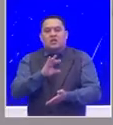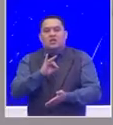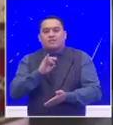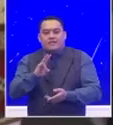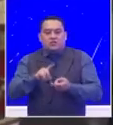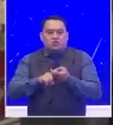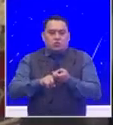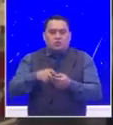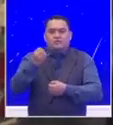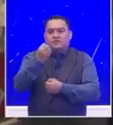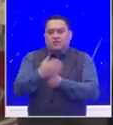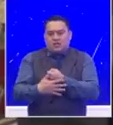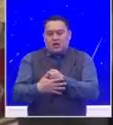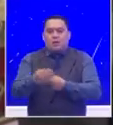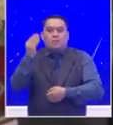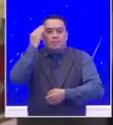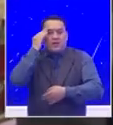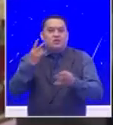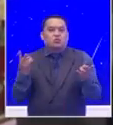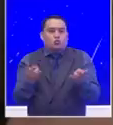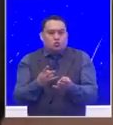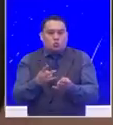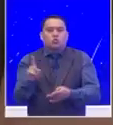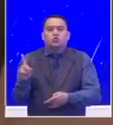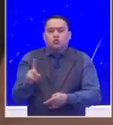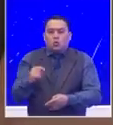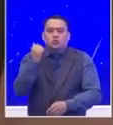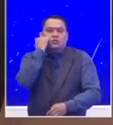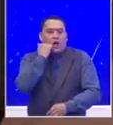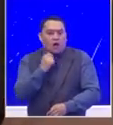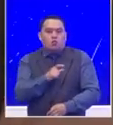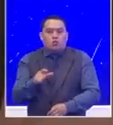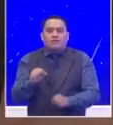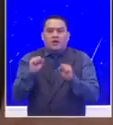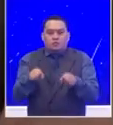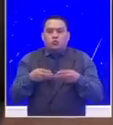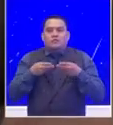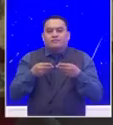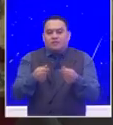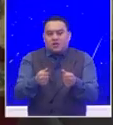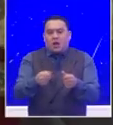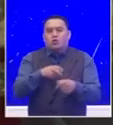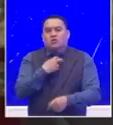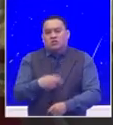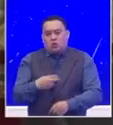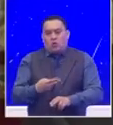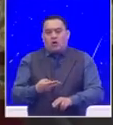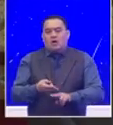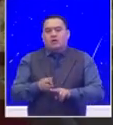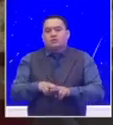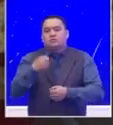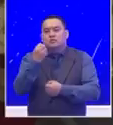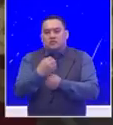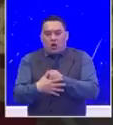заболеваний внутри центра. Все эти меры необходимы, учитывая, что пожилые люди наиболее подвержены риску. К слову, контроль за работой центра